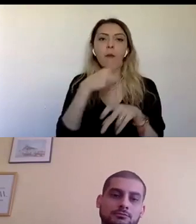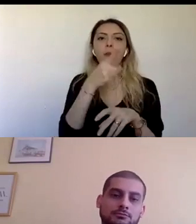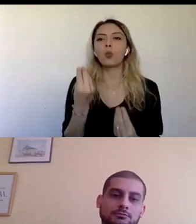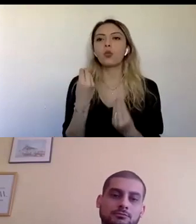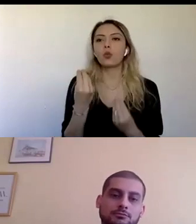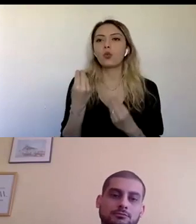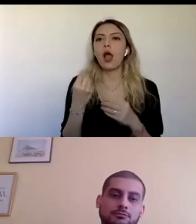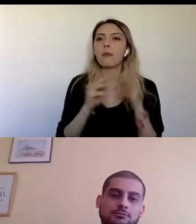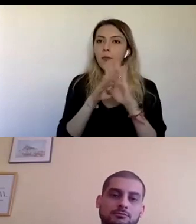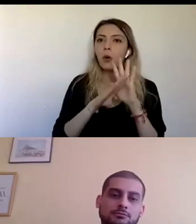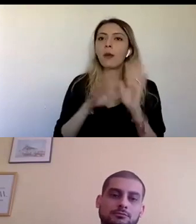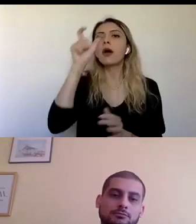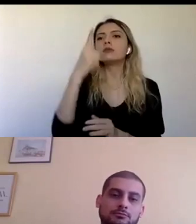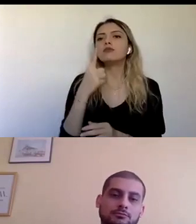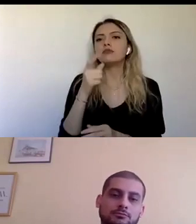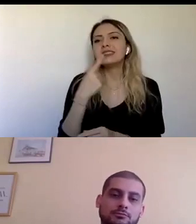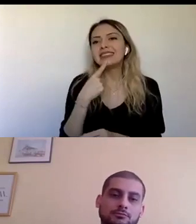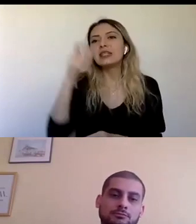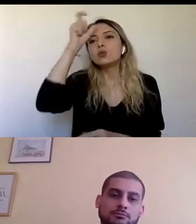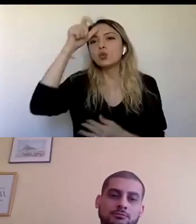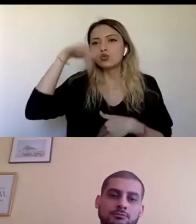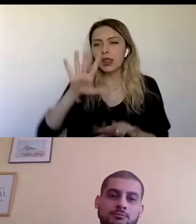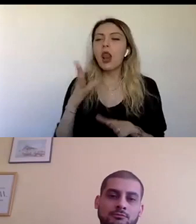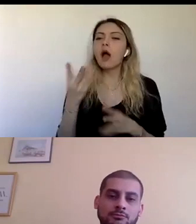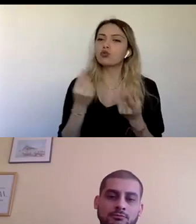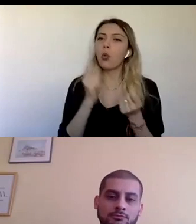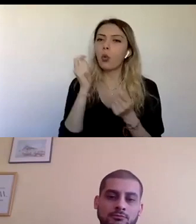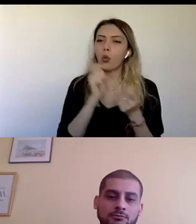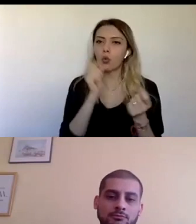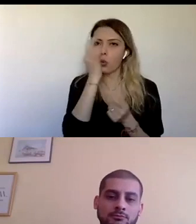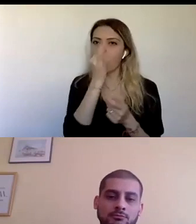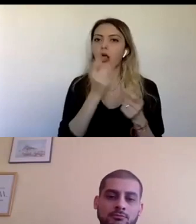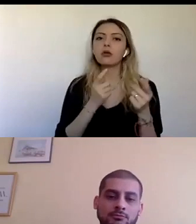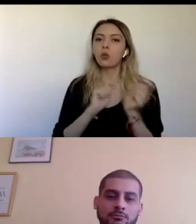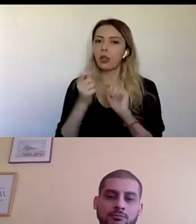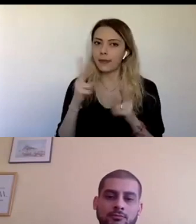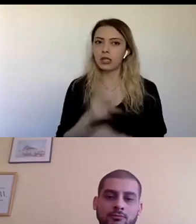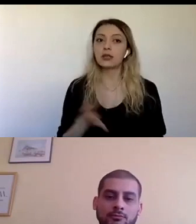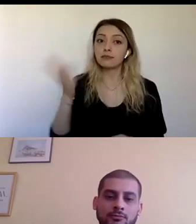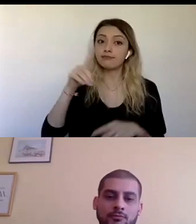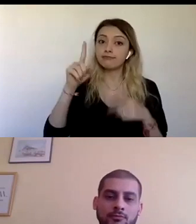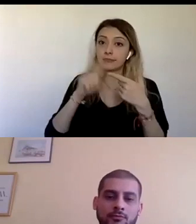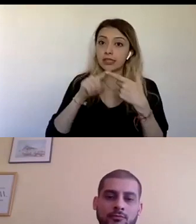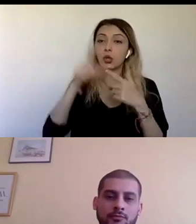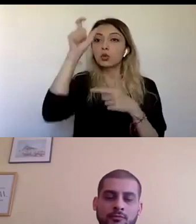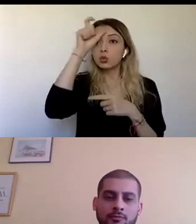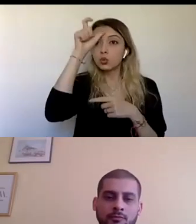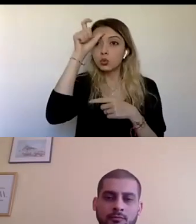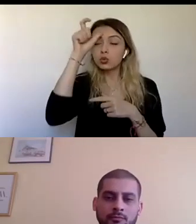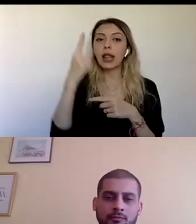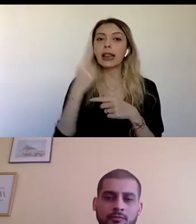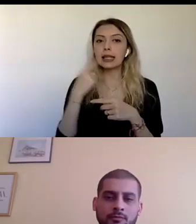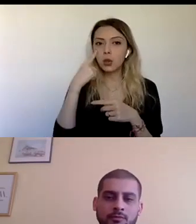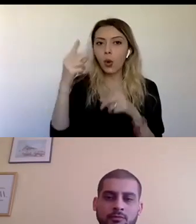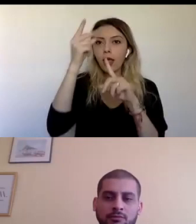ve atma programı var. Aklınızda olsun. Bir de Inbox diye Türkçe bir mailing programı var. Yani mailing programında şu,